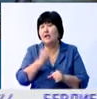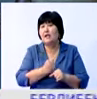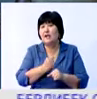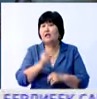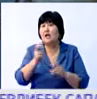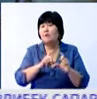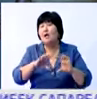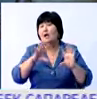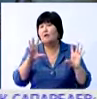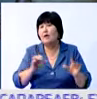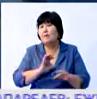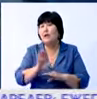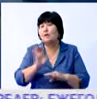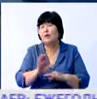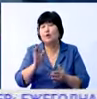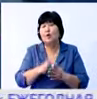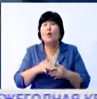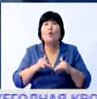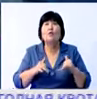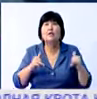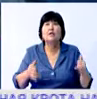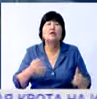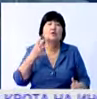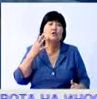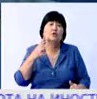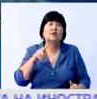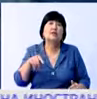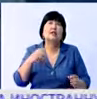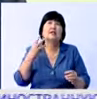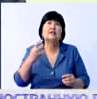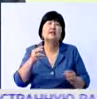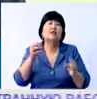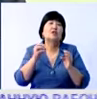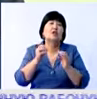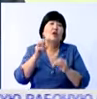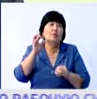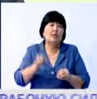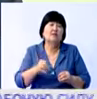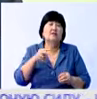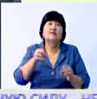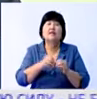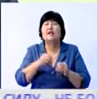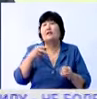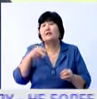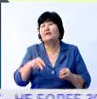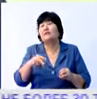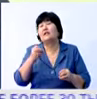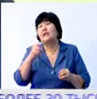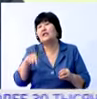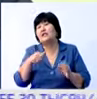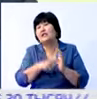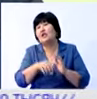в объеме промышленного производства увеличена с 4 целых 3 десятых процентов 2010 году до 12,6